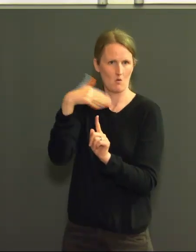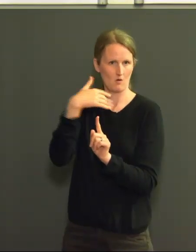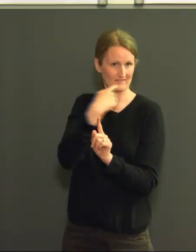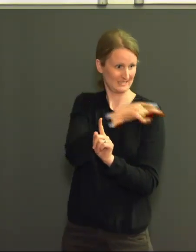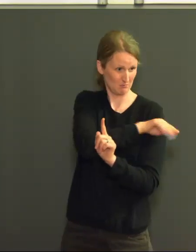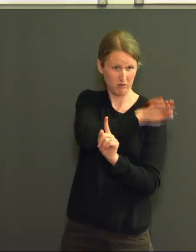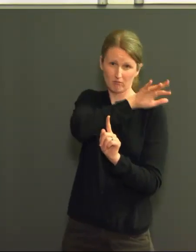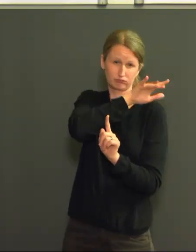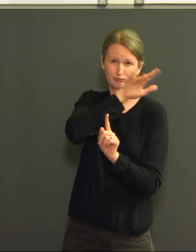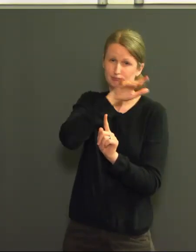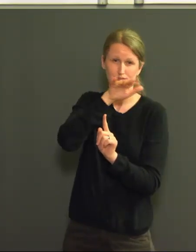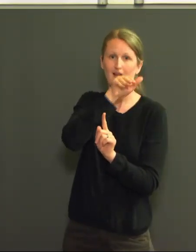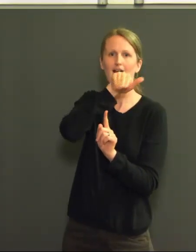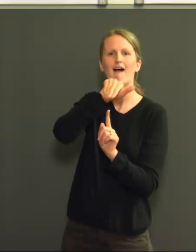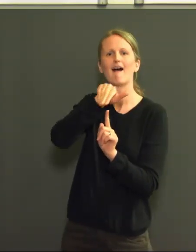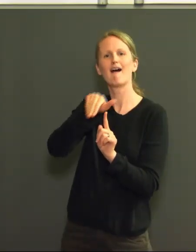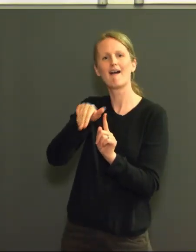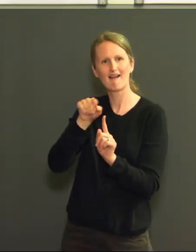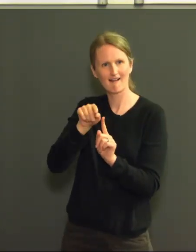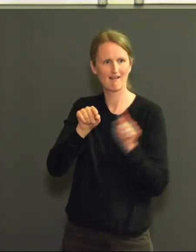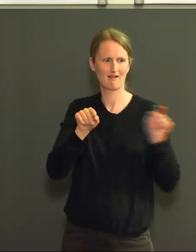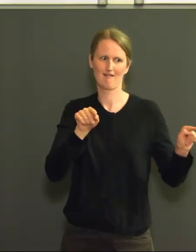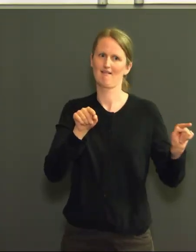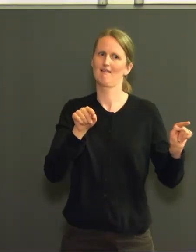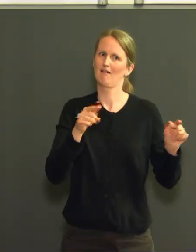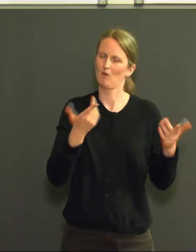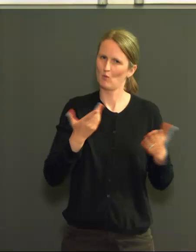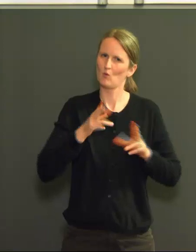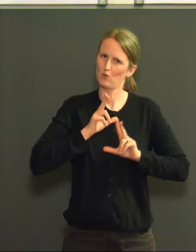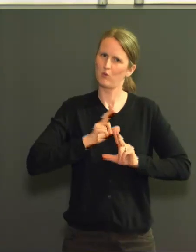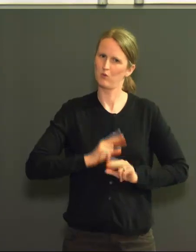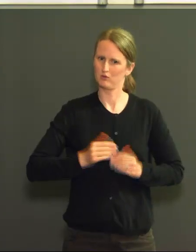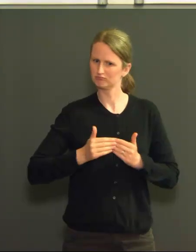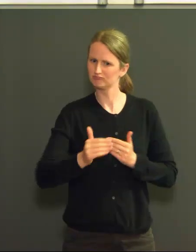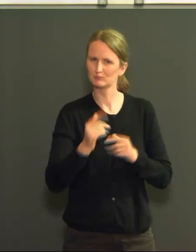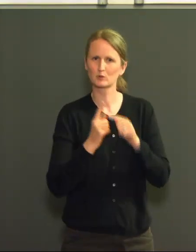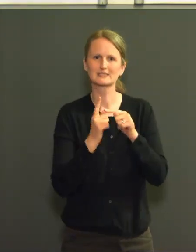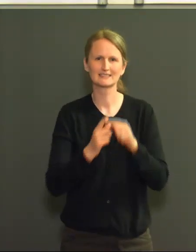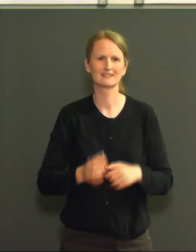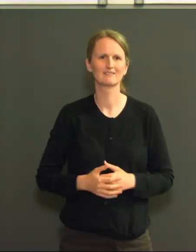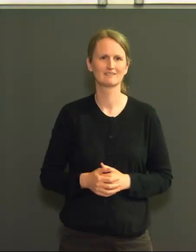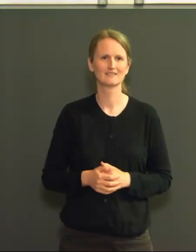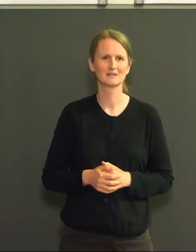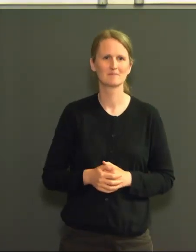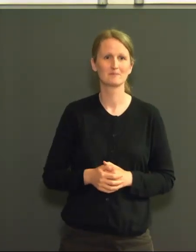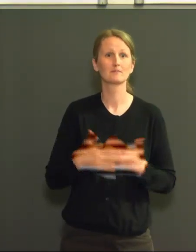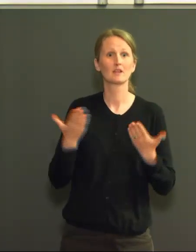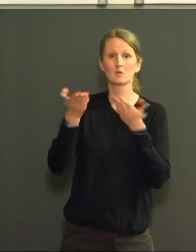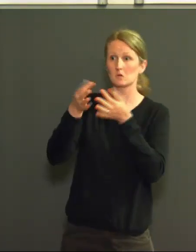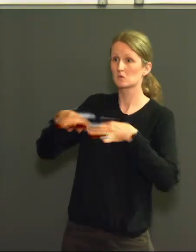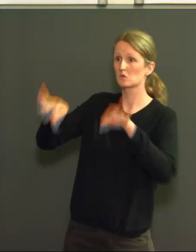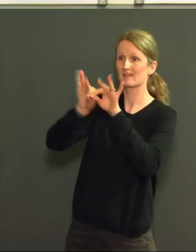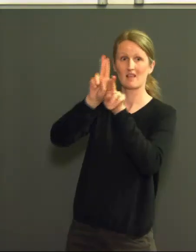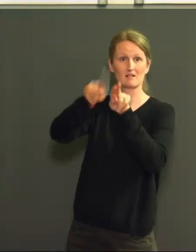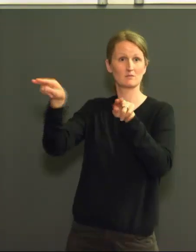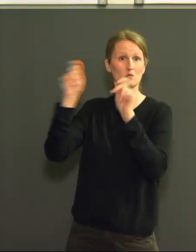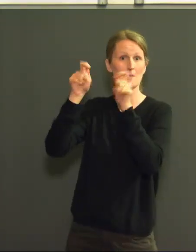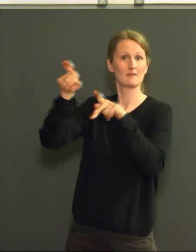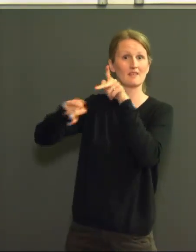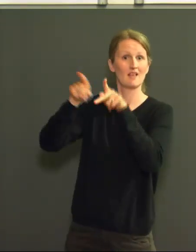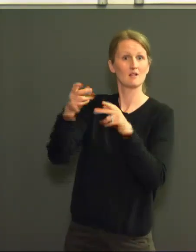au niveau des hospitalisations. Le taux d'occupation des hôpitaux, très logiquement,